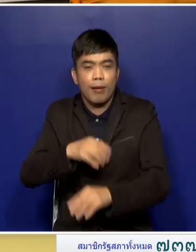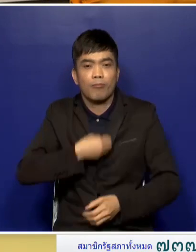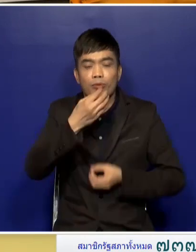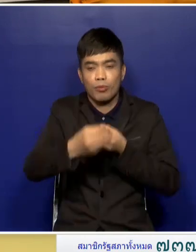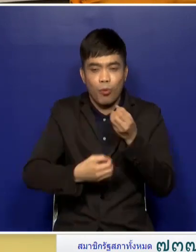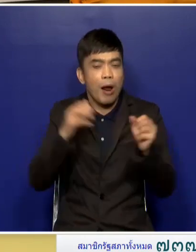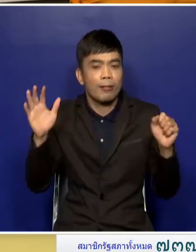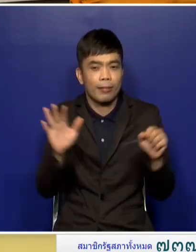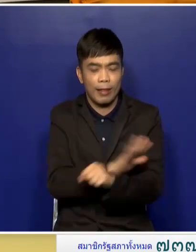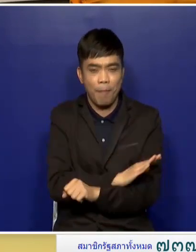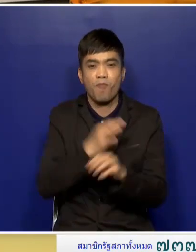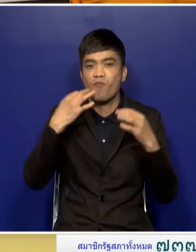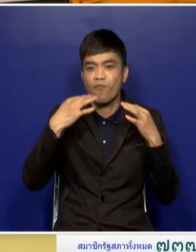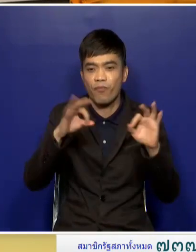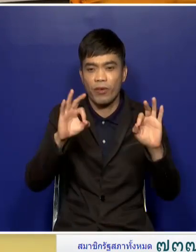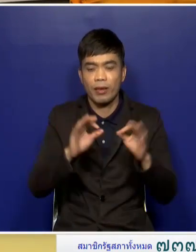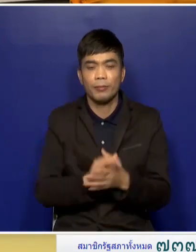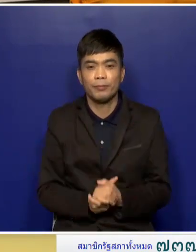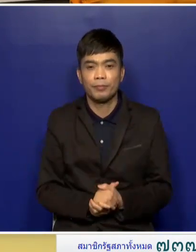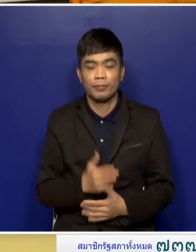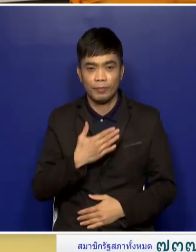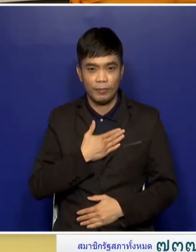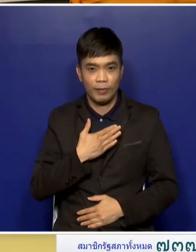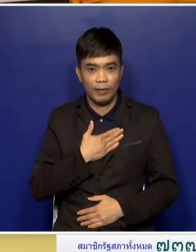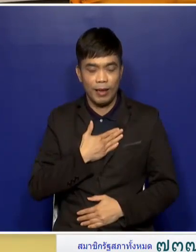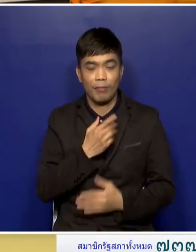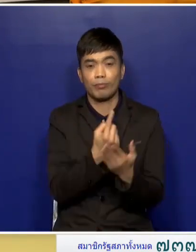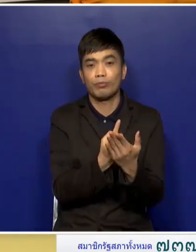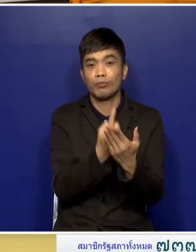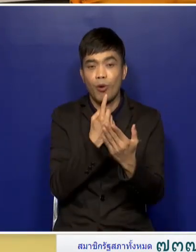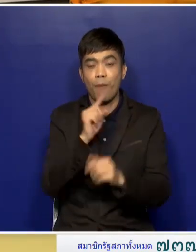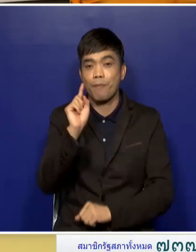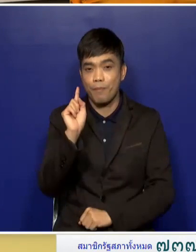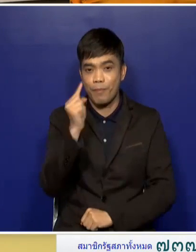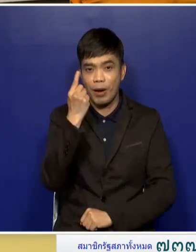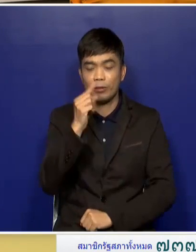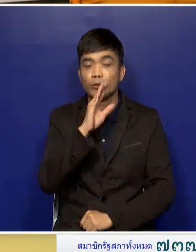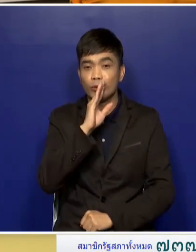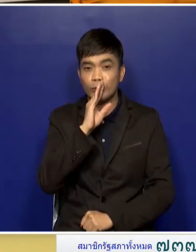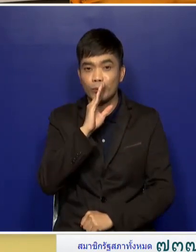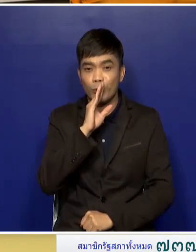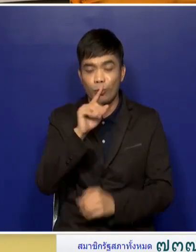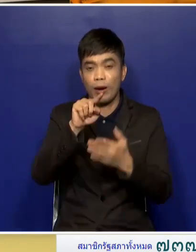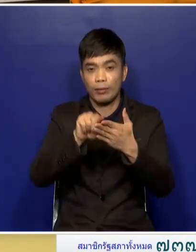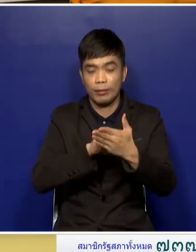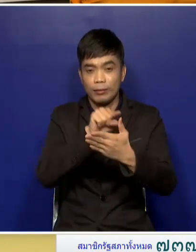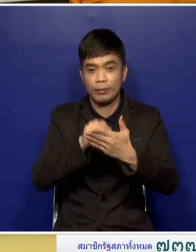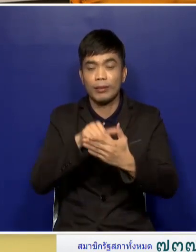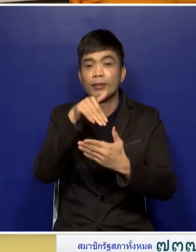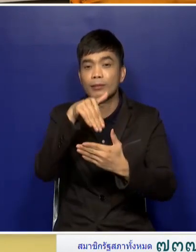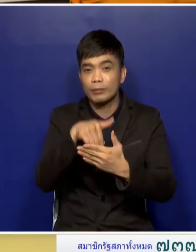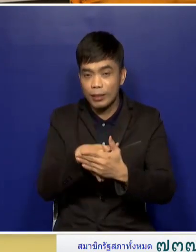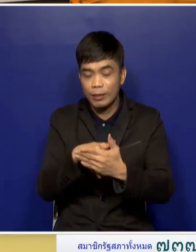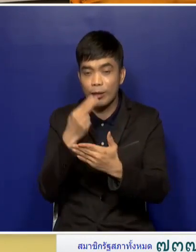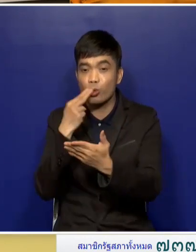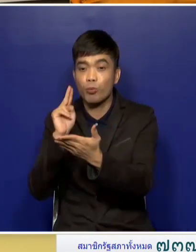จำได้ประสบการณของผมนะครั ผมเป็นผู้แทนใหม่ เวลาที่สพาแ่งนี้บอกตองมีการเลือกตงบางตำแ่งนะครัแล้วมจด